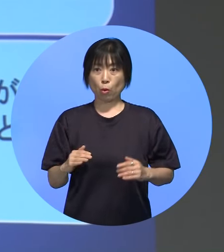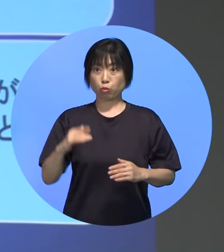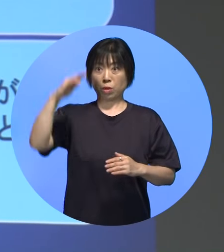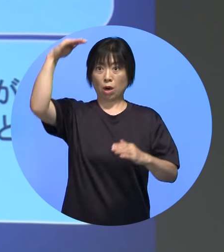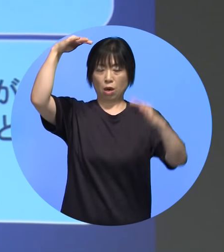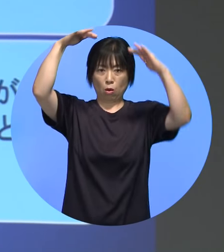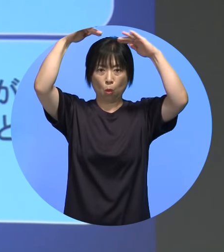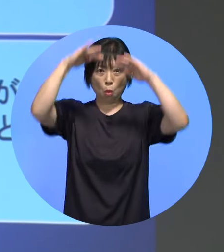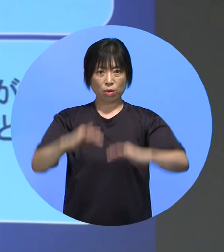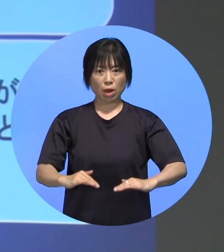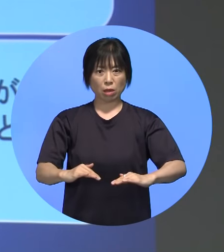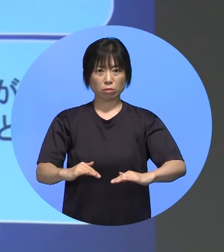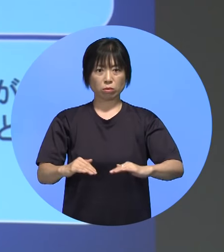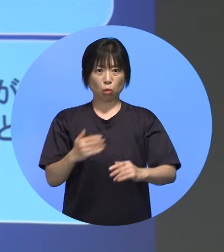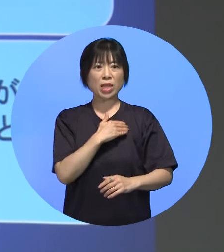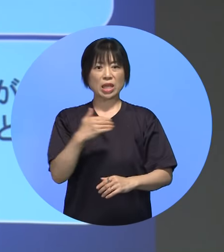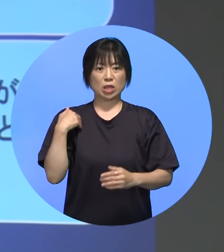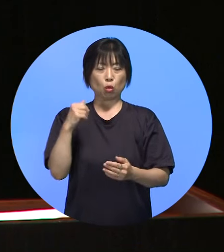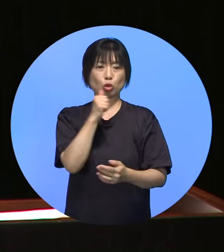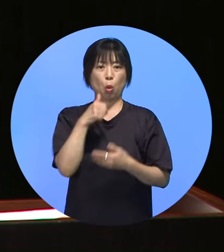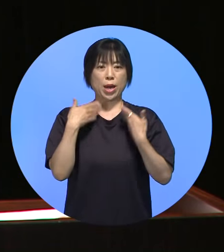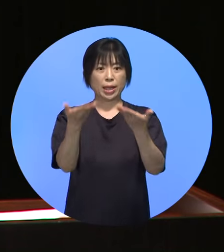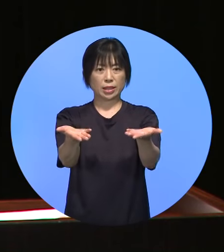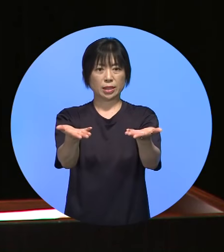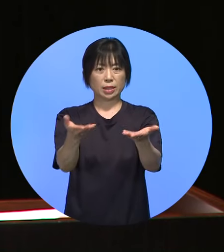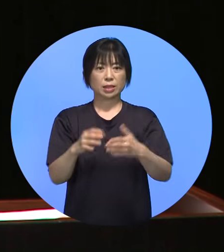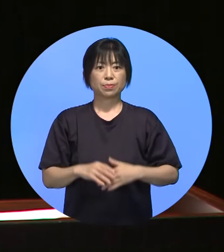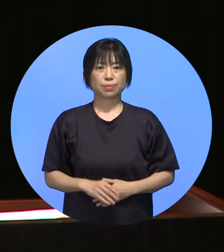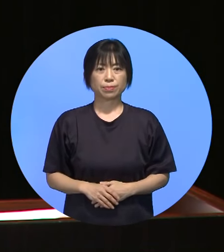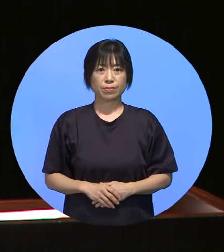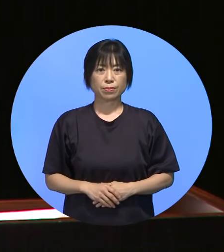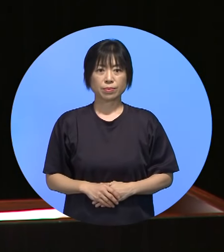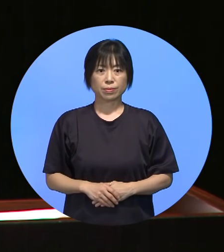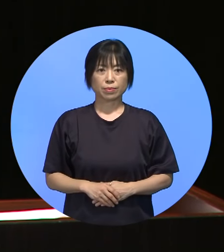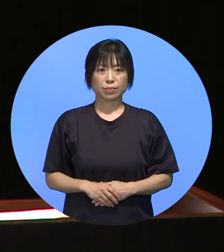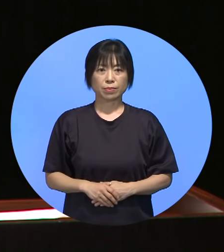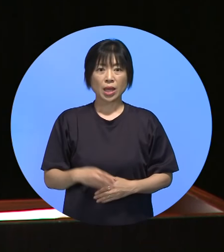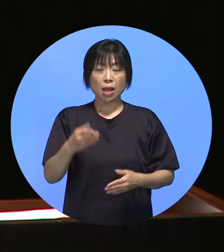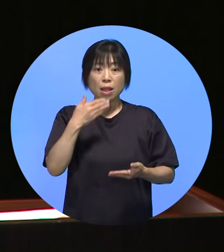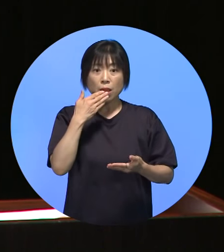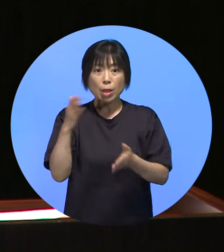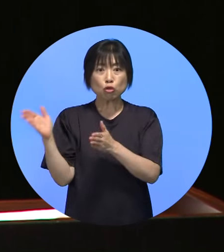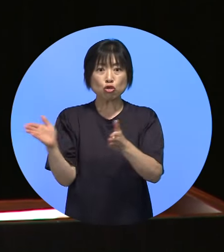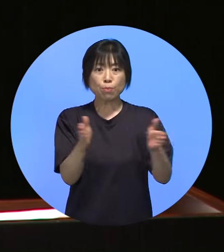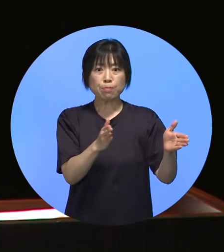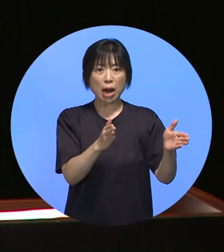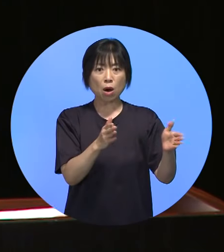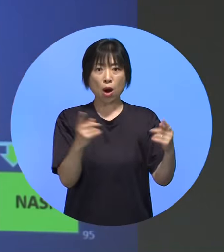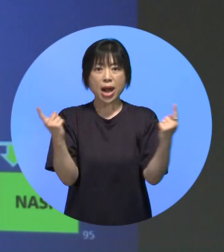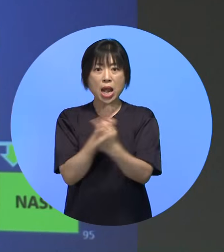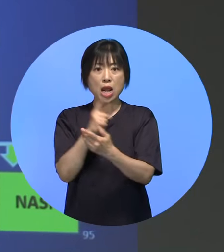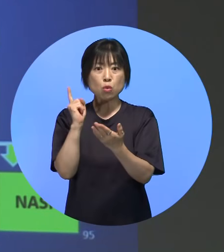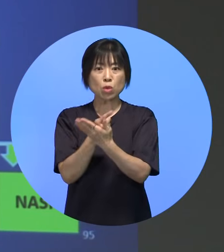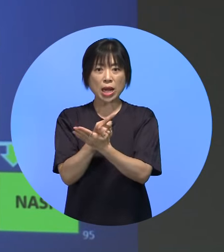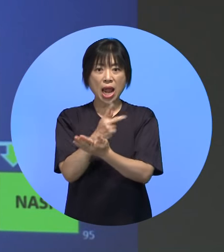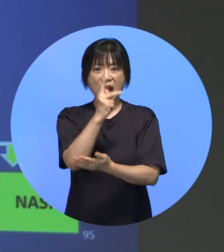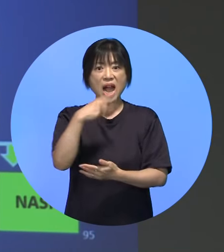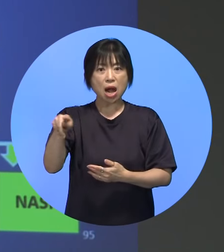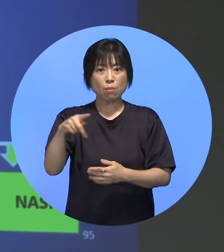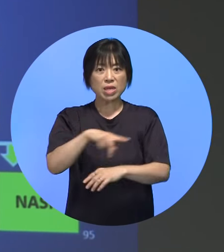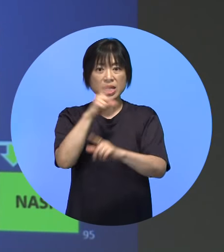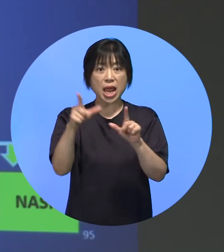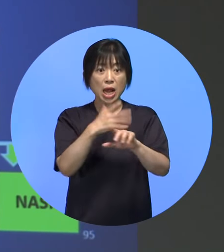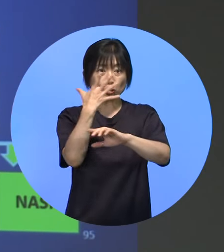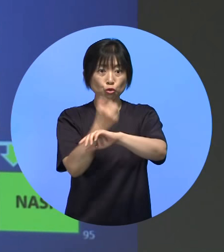を紹介しました控訴して食べる順番を変えるだけでがんや生活習慣病